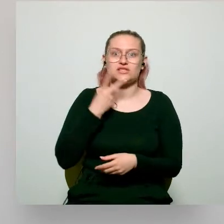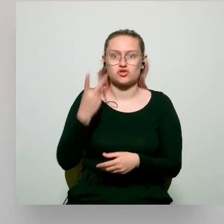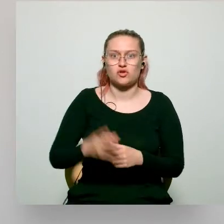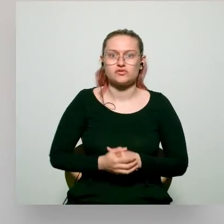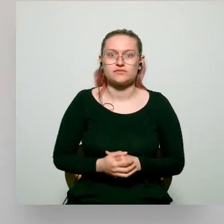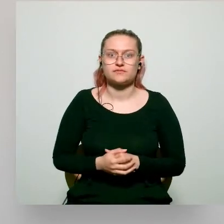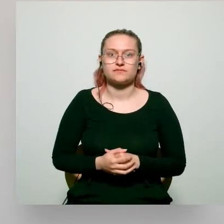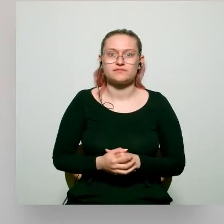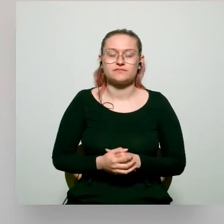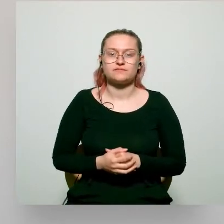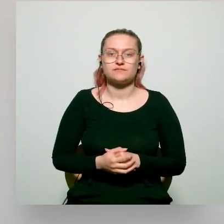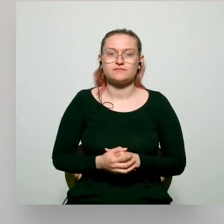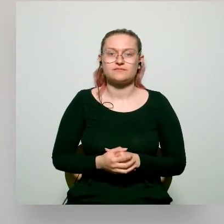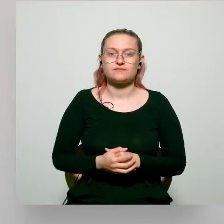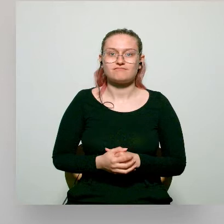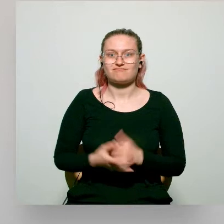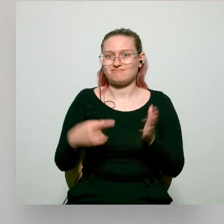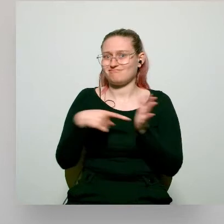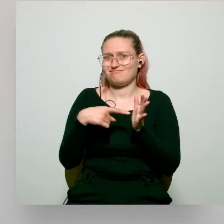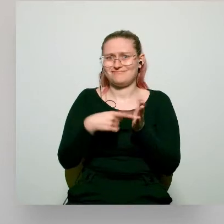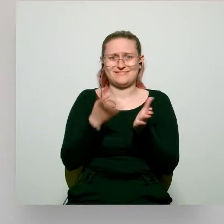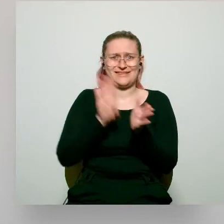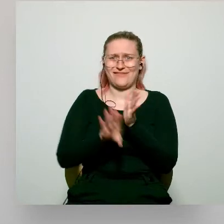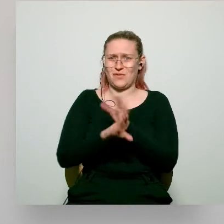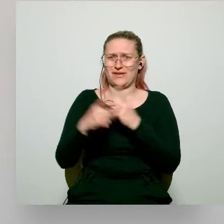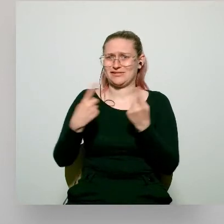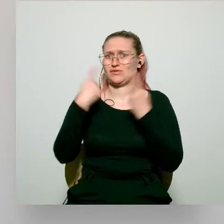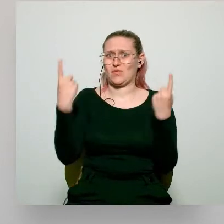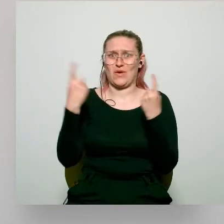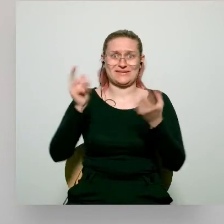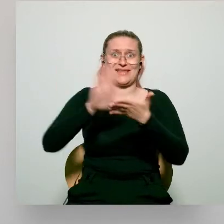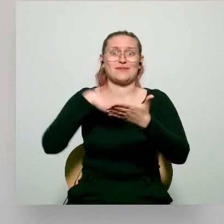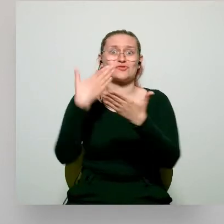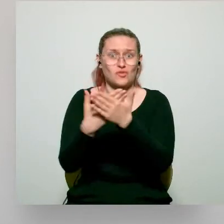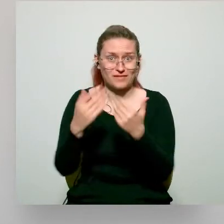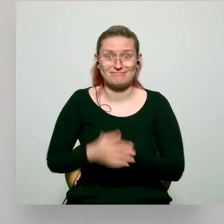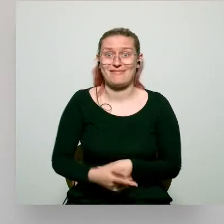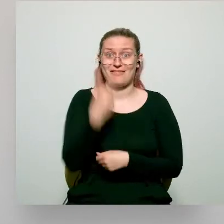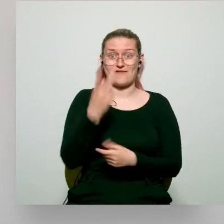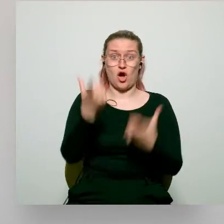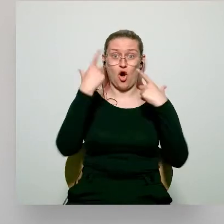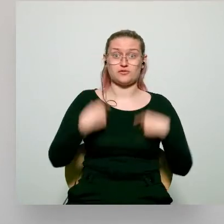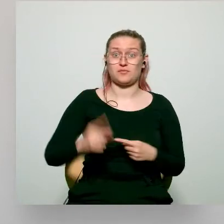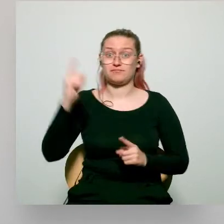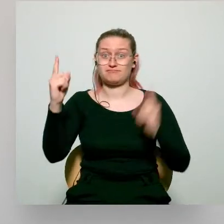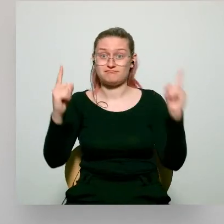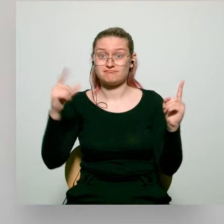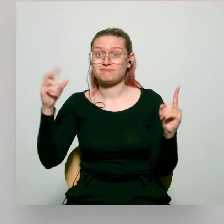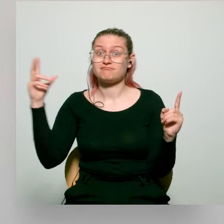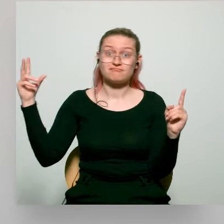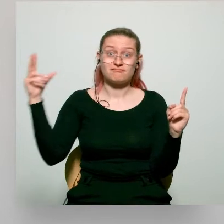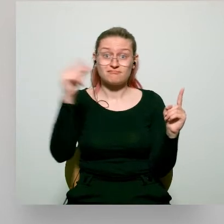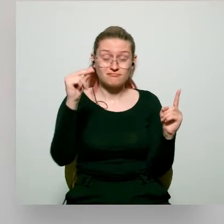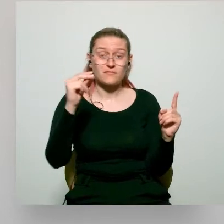gdzie całkiem zwyczajną sytuacją jest rozmowa między dwiema osobami, kiedy jedna osoba mówi po ukraińsku, inna odpowiada